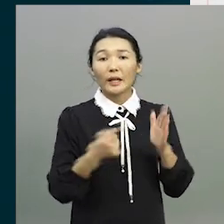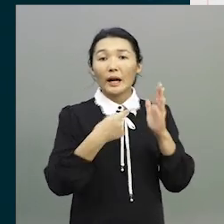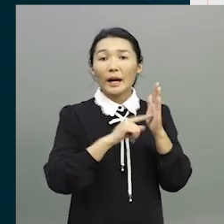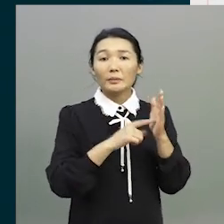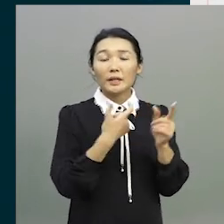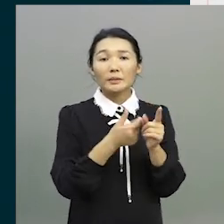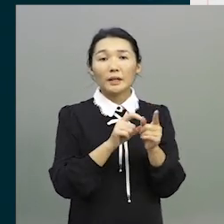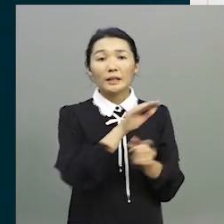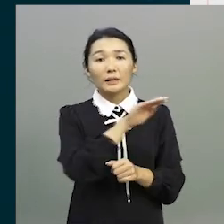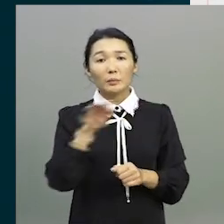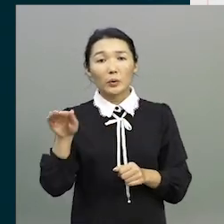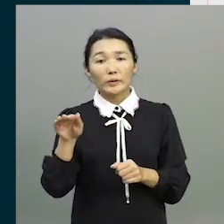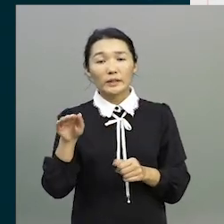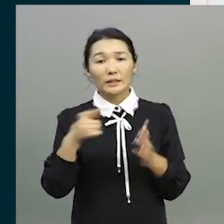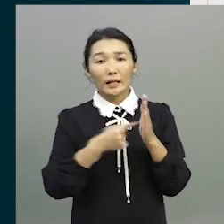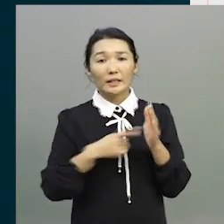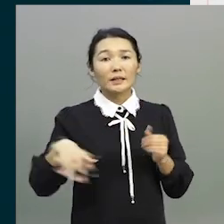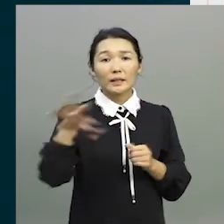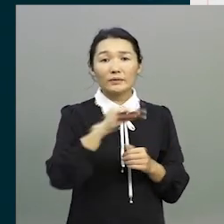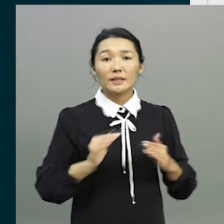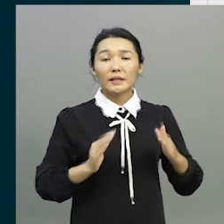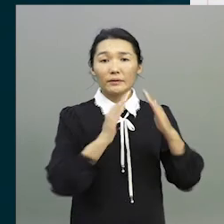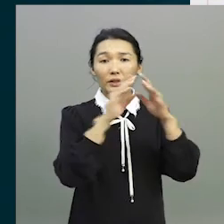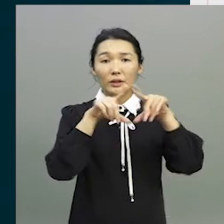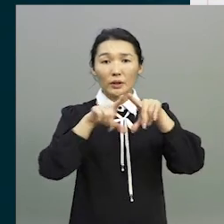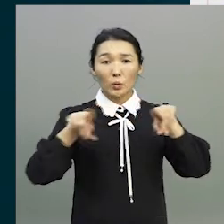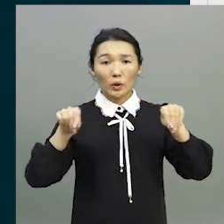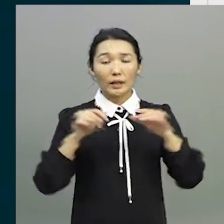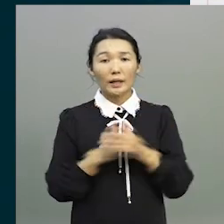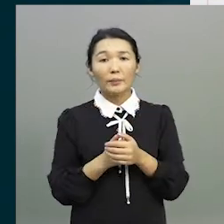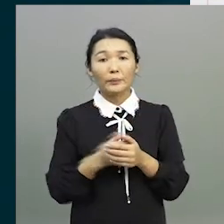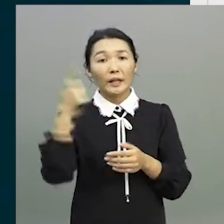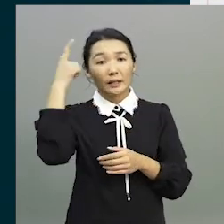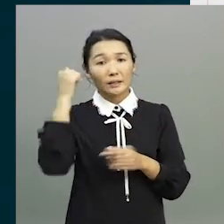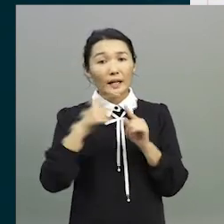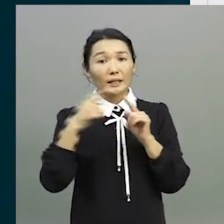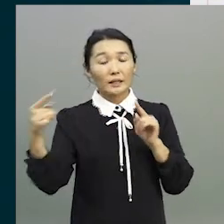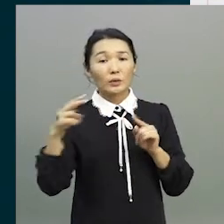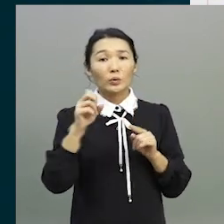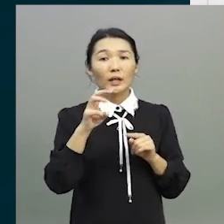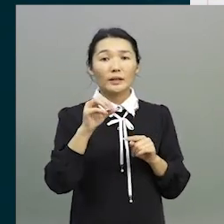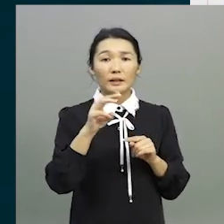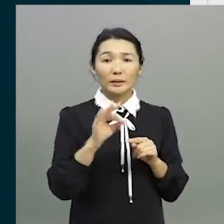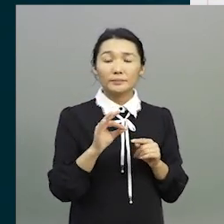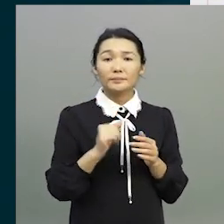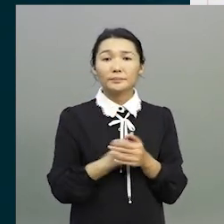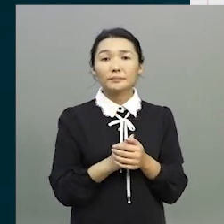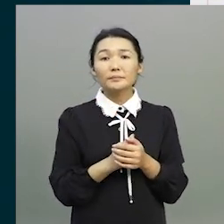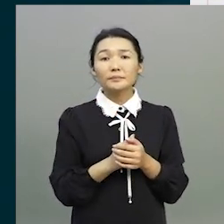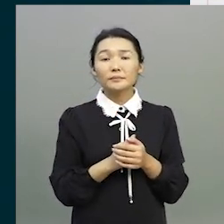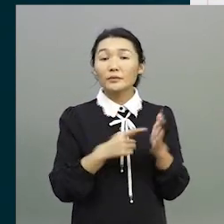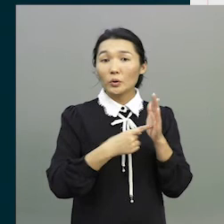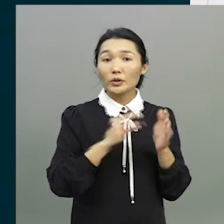данной плоскости координаты всех вершин треугольника зная длину катета . c